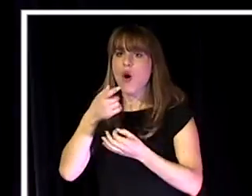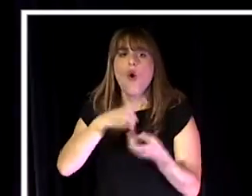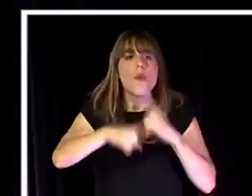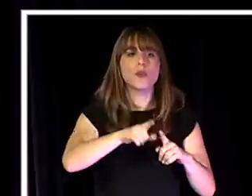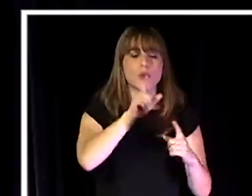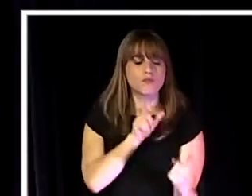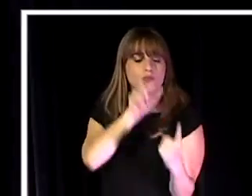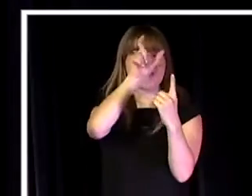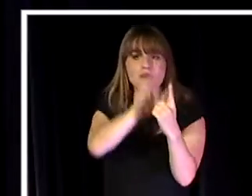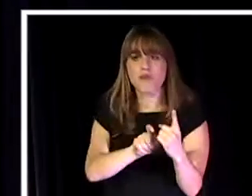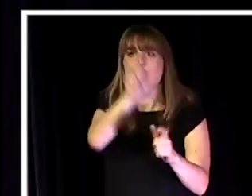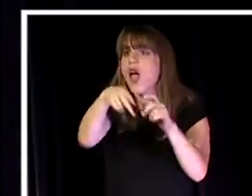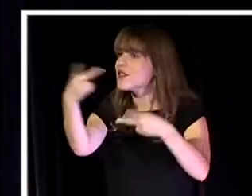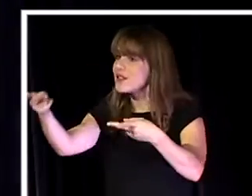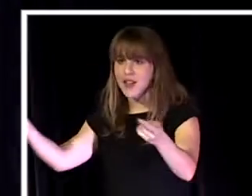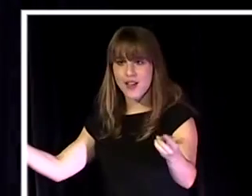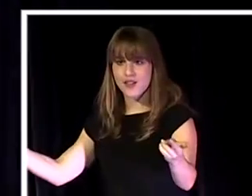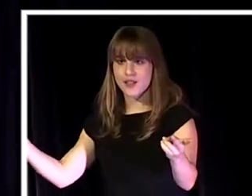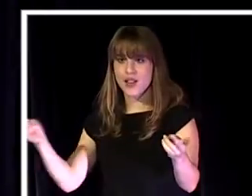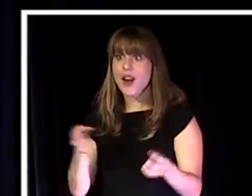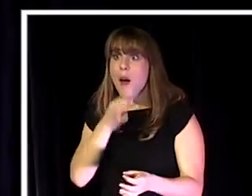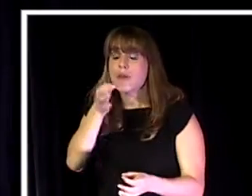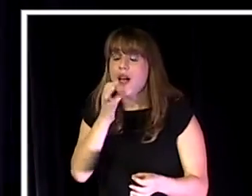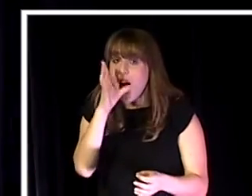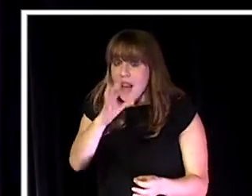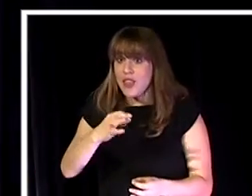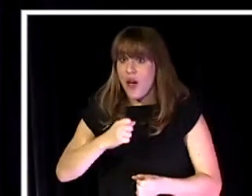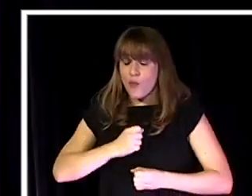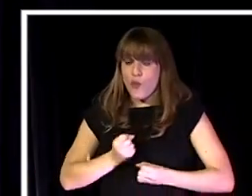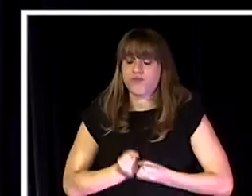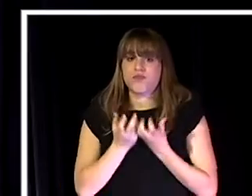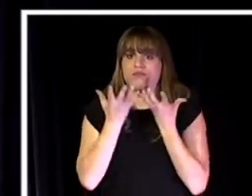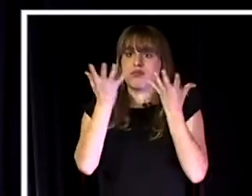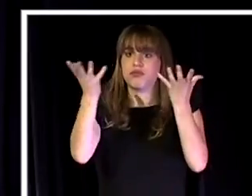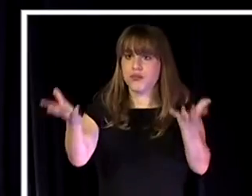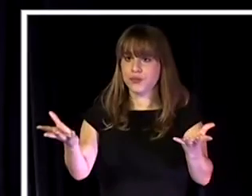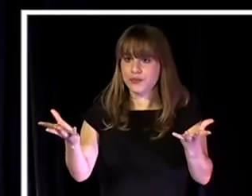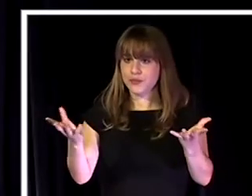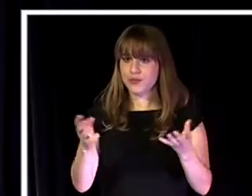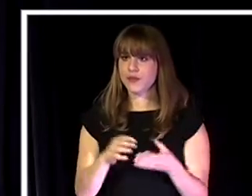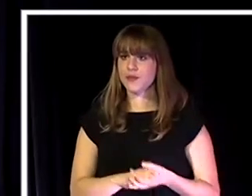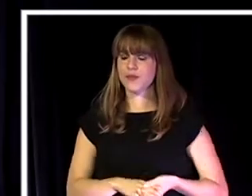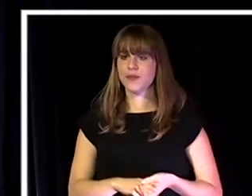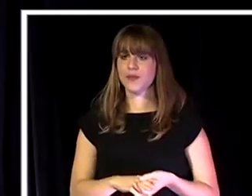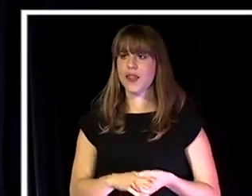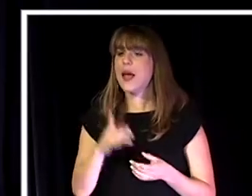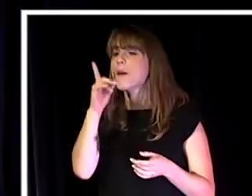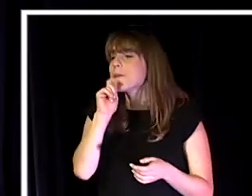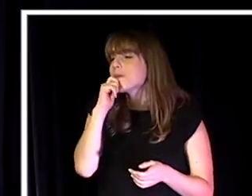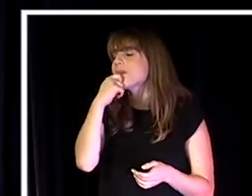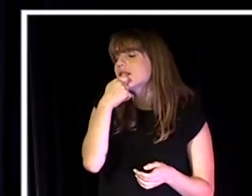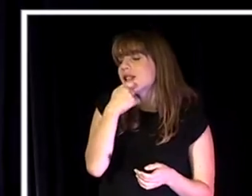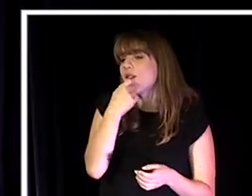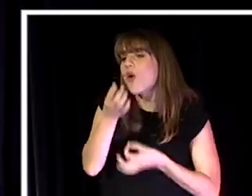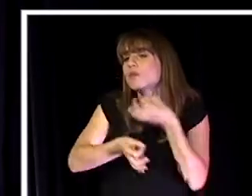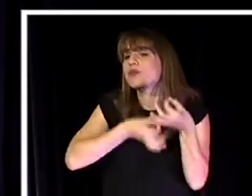στιγμή, να μοιραστεί τη δική του αλήθεια, όσο αυτός την έχει ψάξει μέσα στο παραμύθι. Και το μυστικό της